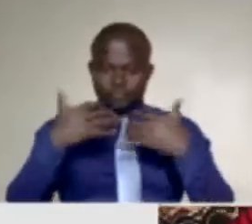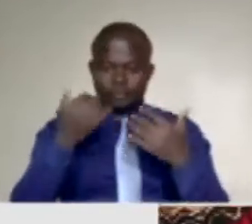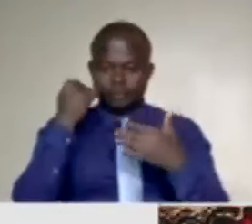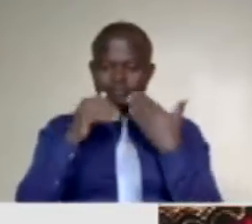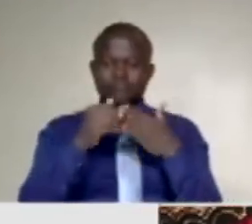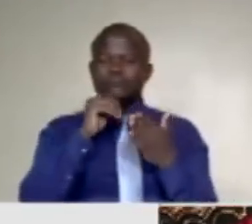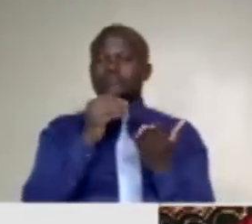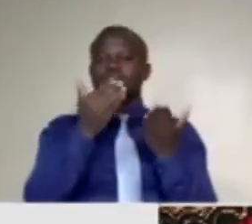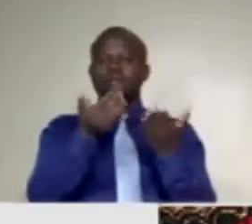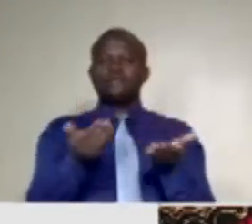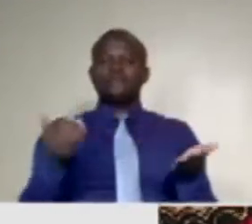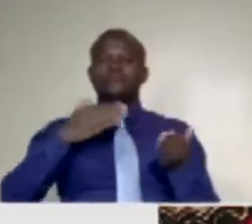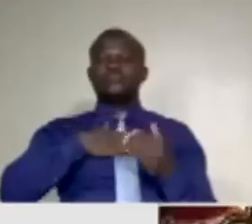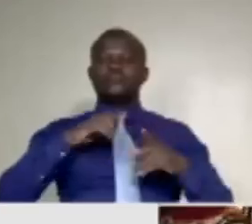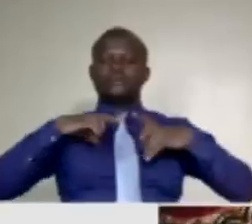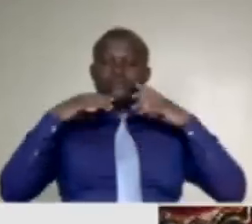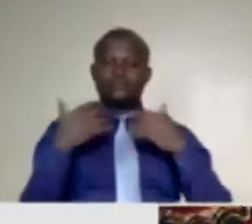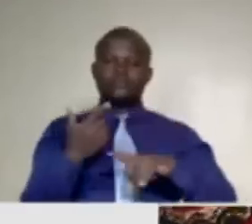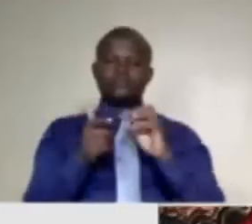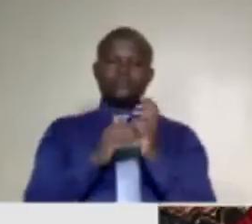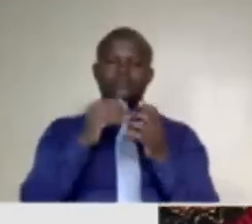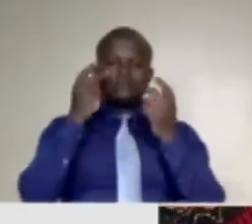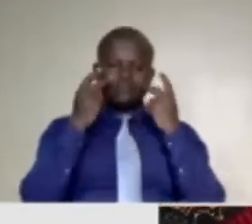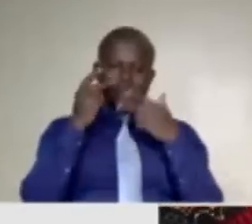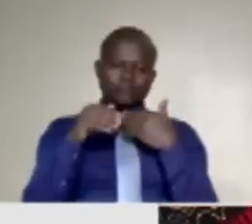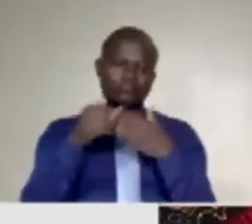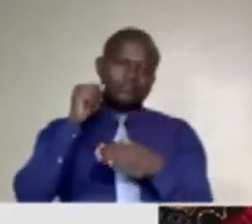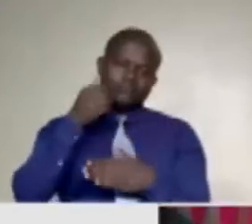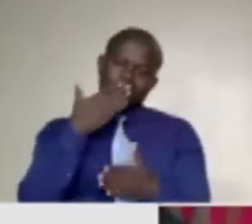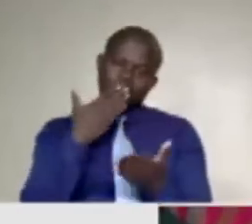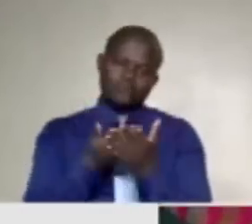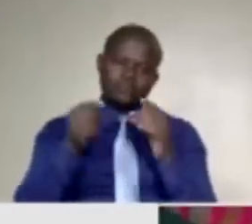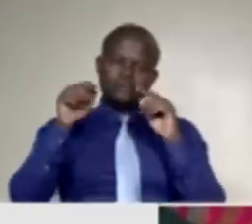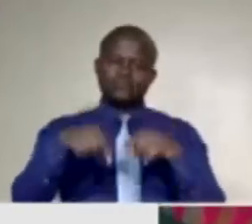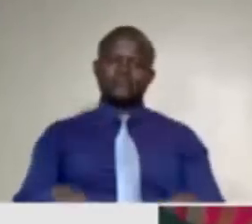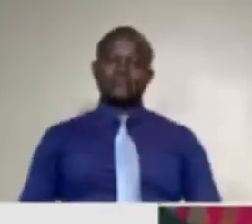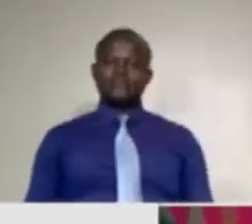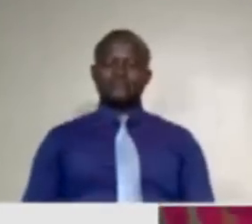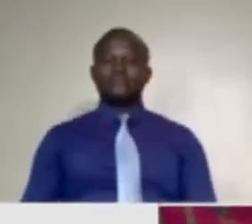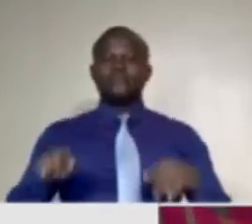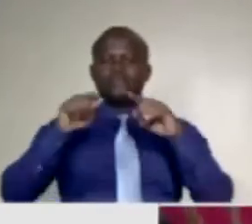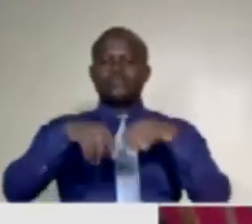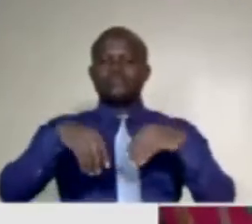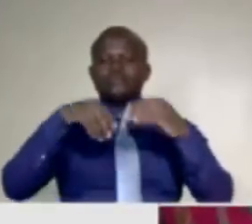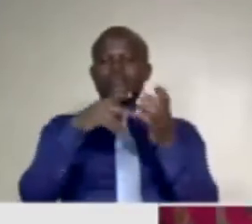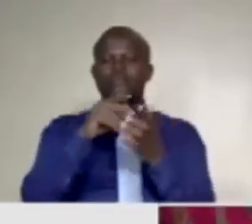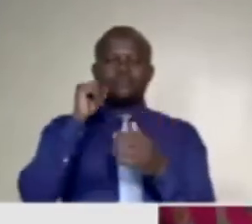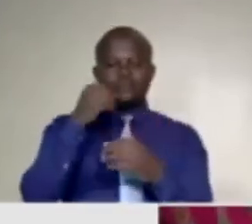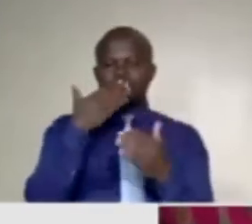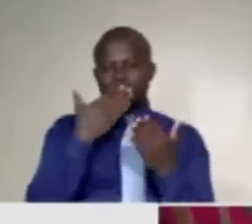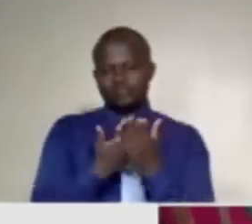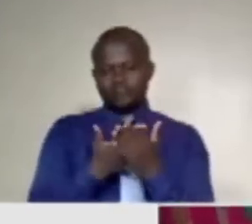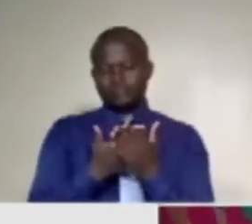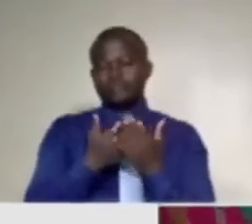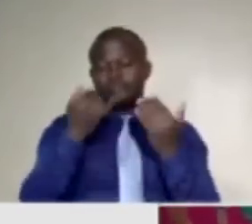ndamutse ntagihari abana banjye bazabaho ariko ngiye kubona mbona Ejo Heza iraje. Narinje kwishyura Ejo Heza nuko Ejo